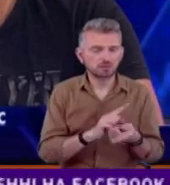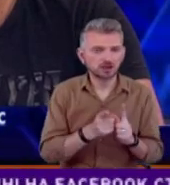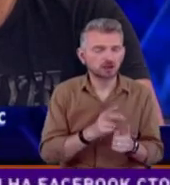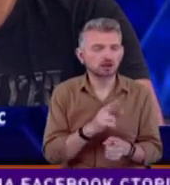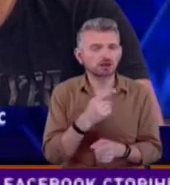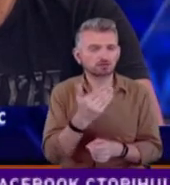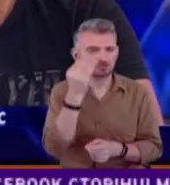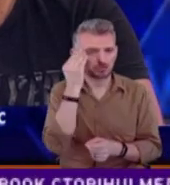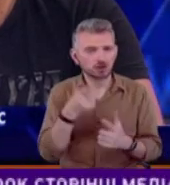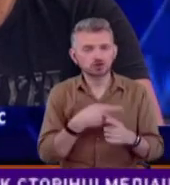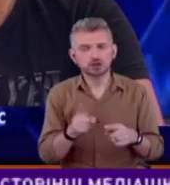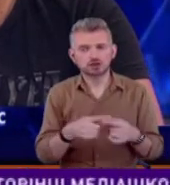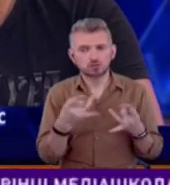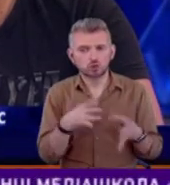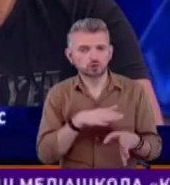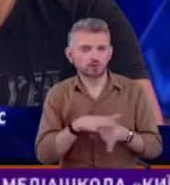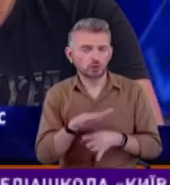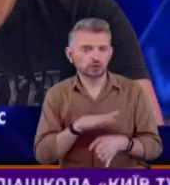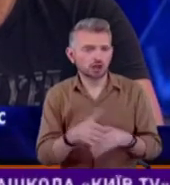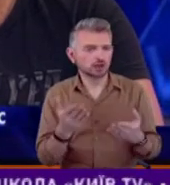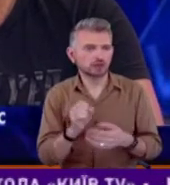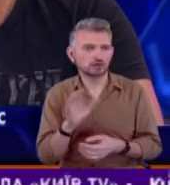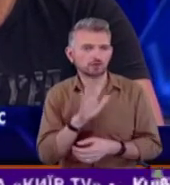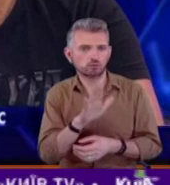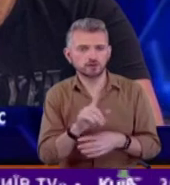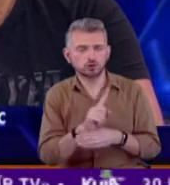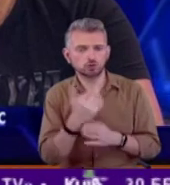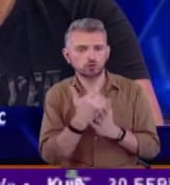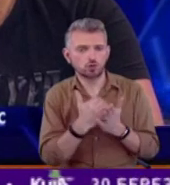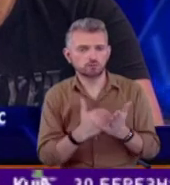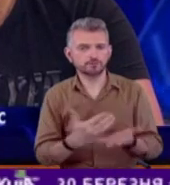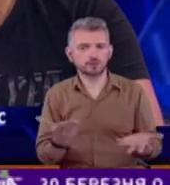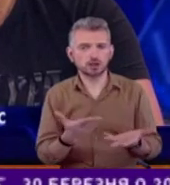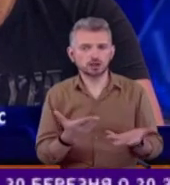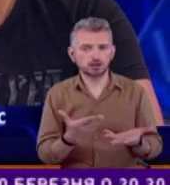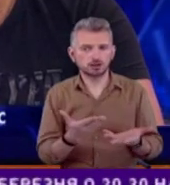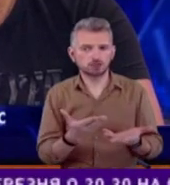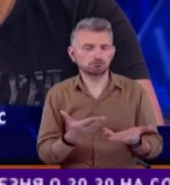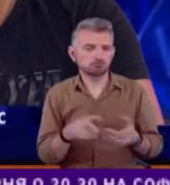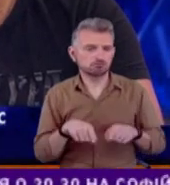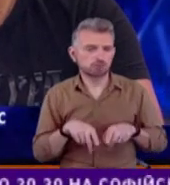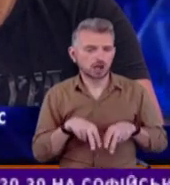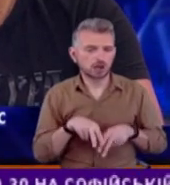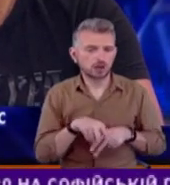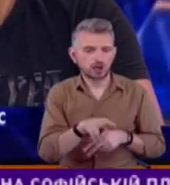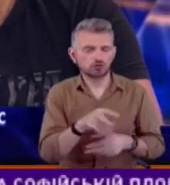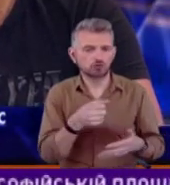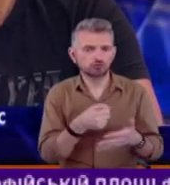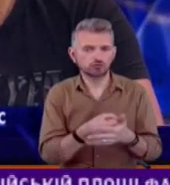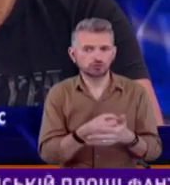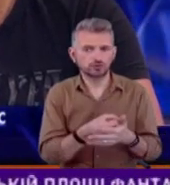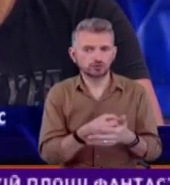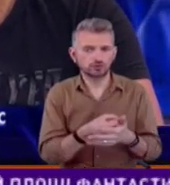вам здається, чи це просто виконання якихось європейських норм, які рухаються паралельно до обстановки, яка